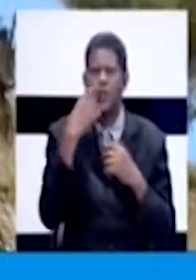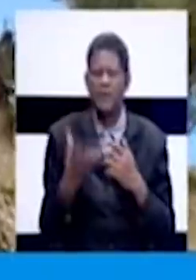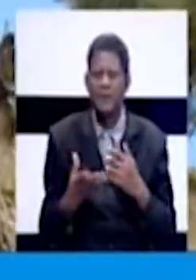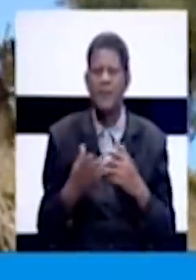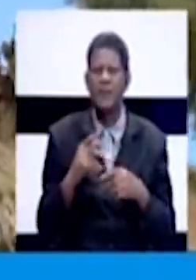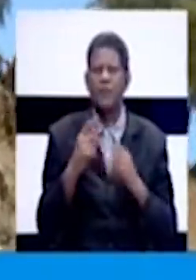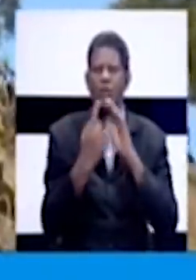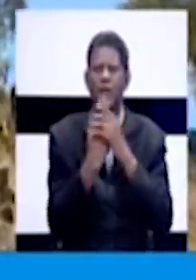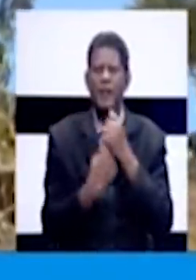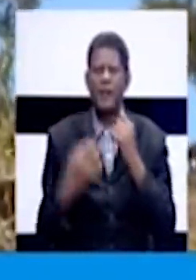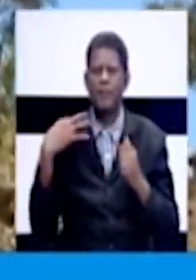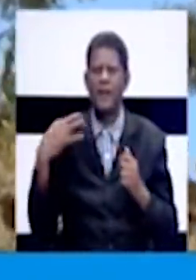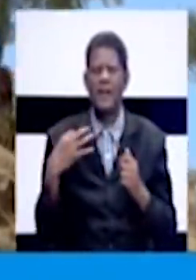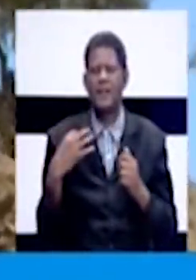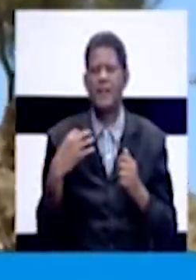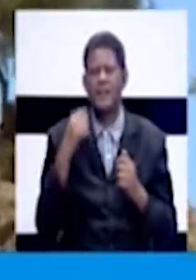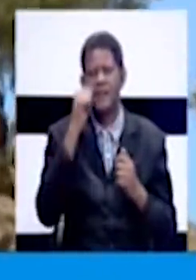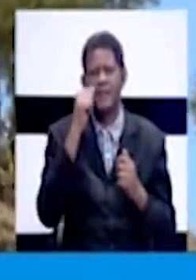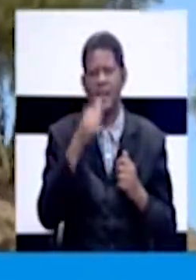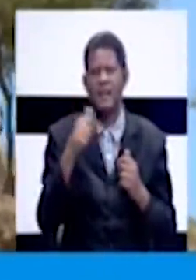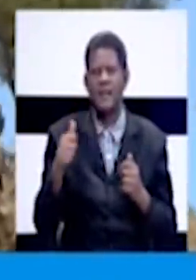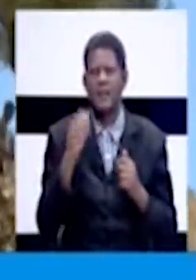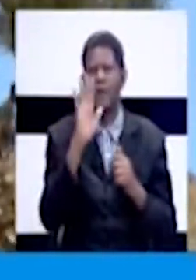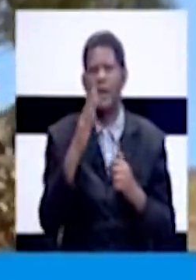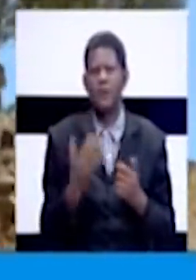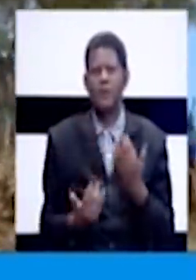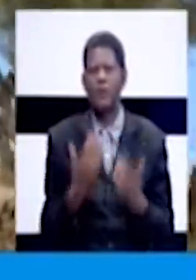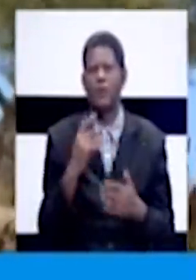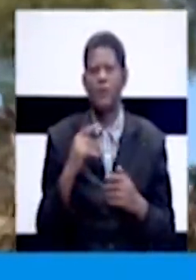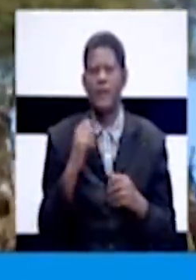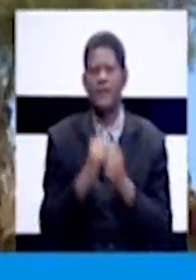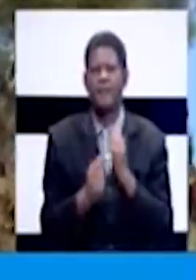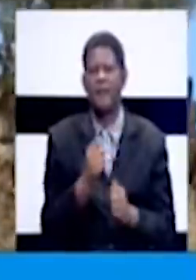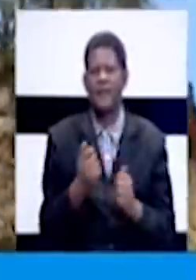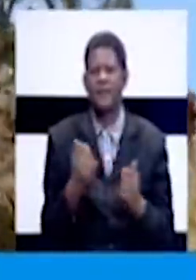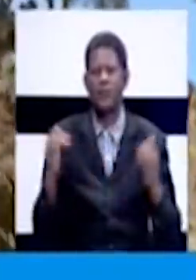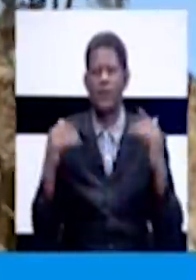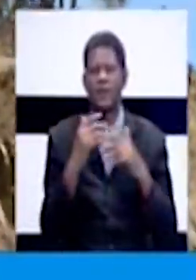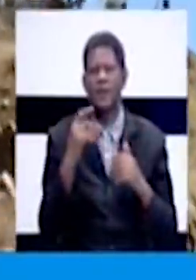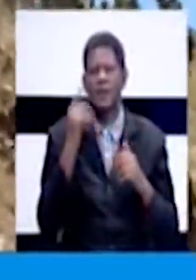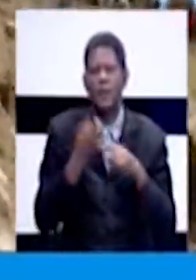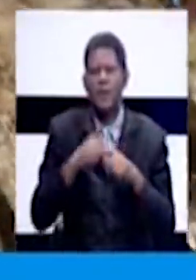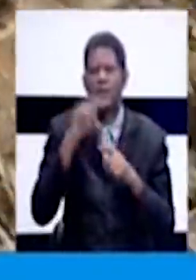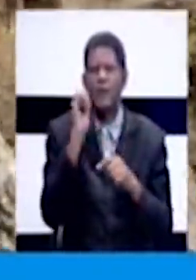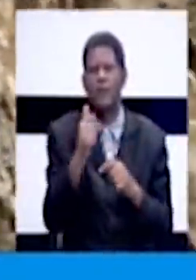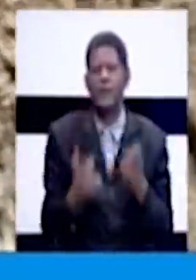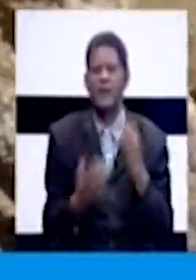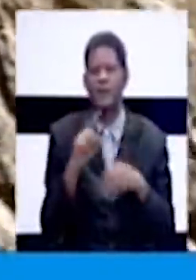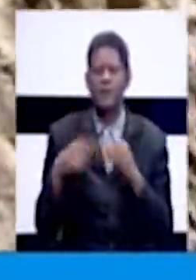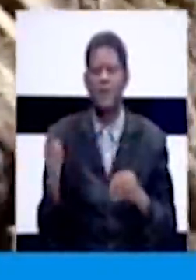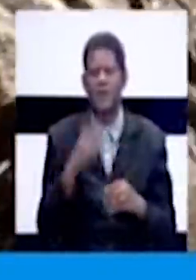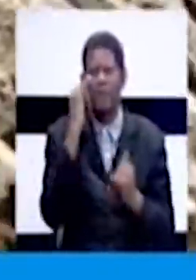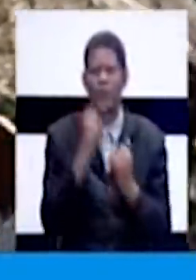መላኺ እሳያስ ኣፈወርቅን ባዕሎም ኣብ ዝፃሕተርዎ ናይ ጥፋኣት ኩናት ተመሊሱ ይልብልቦም ከም ዘሎን ኣብ መወዳእታ ድማ ህዝቢ